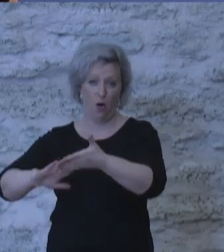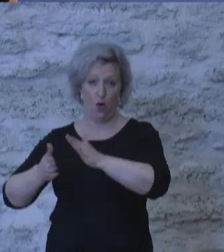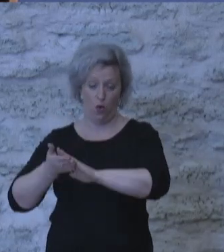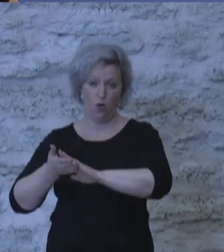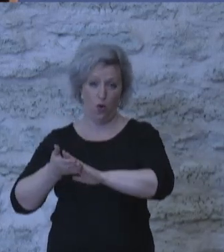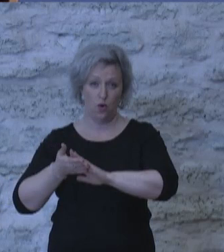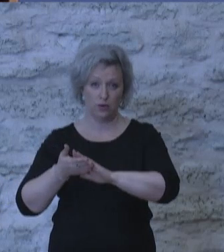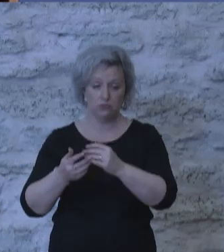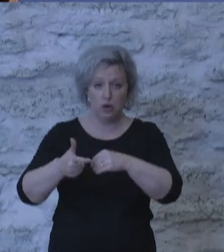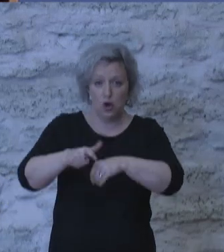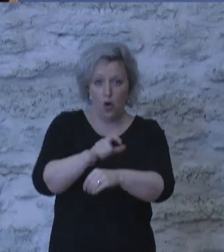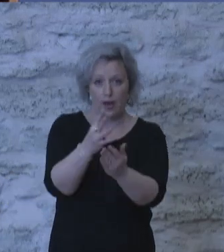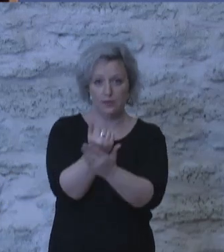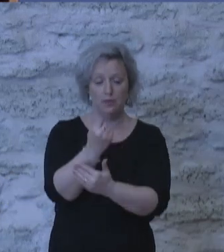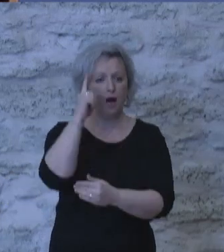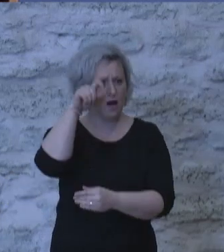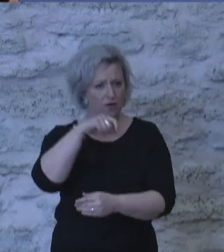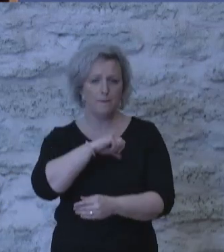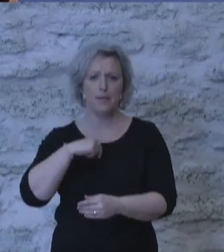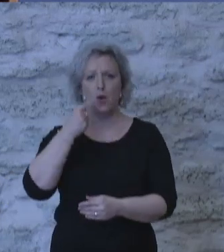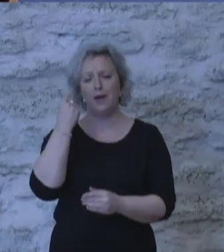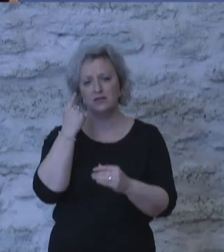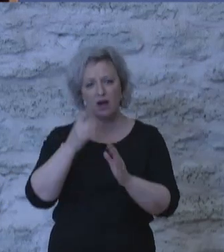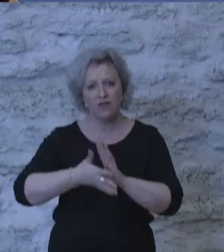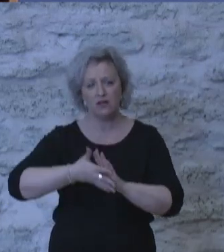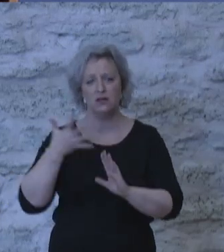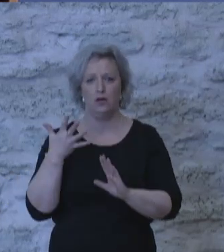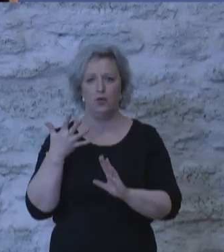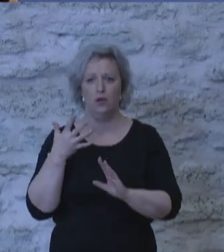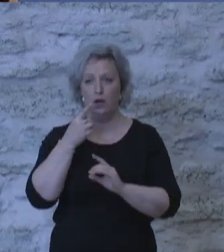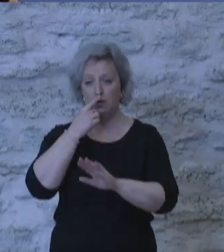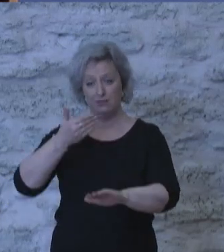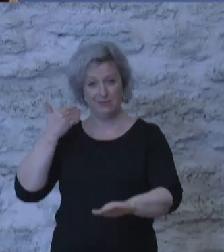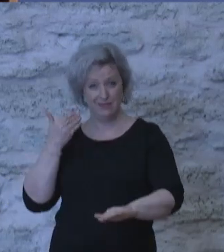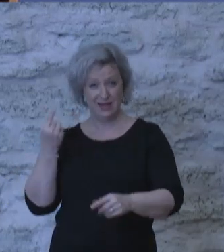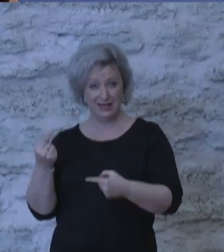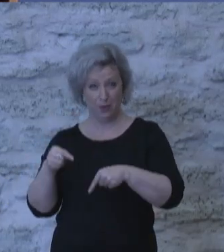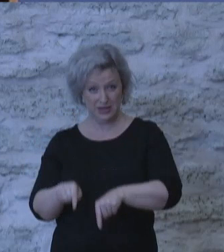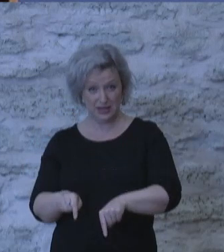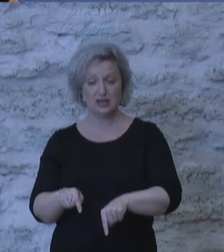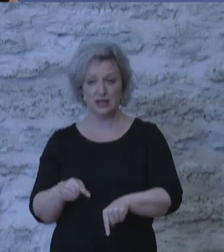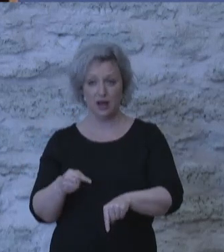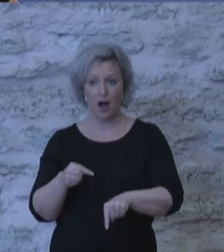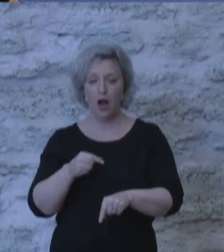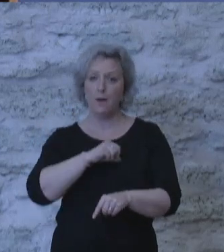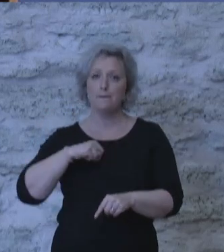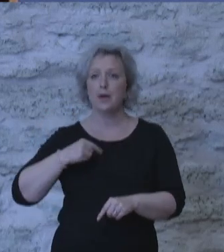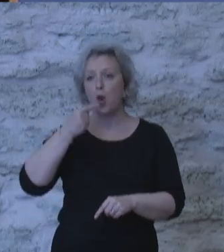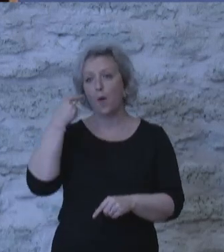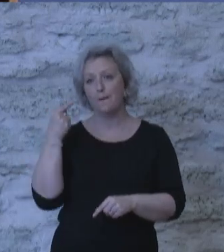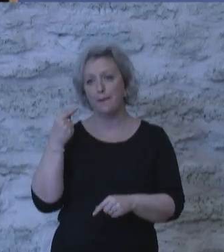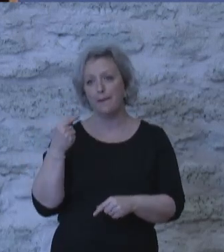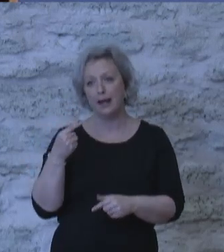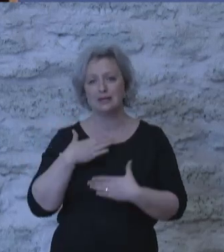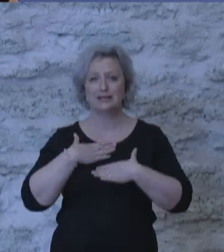Ja ma arvan, et põllumeed saavad sellest väga hästi aru ja vahetult enne siia tulekud sain ma ka põllumeestelt tänu